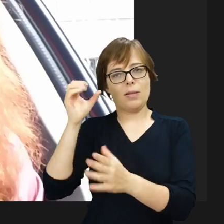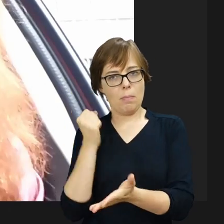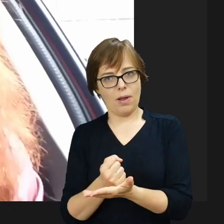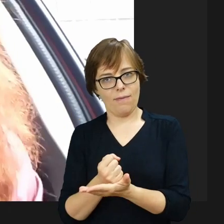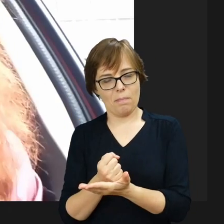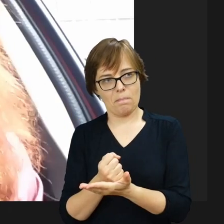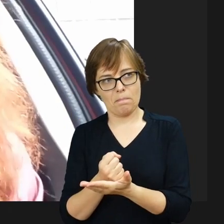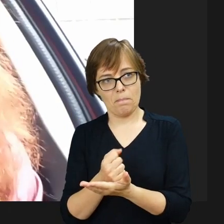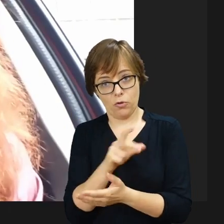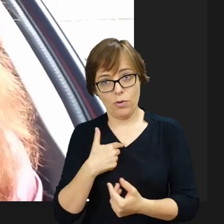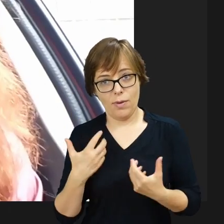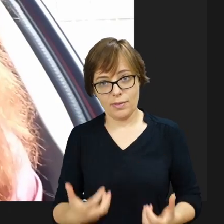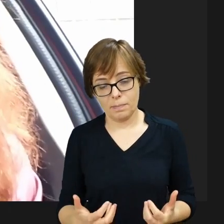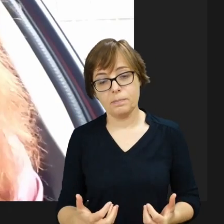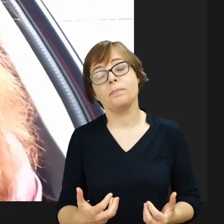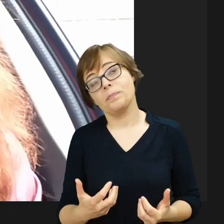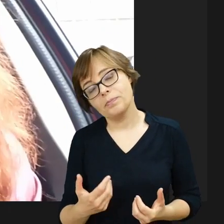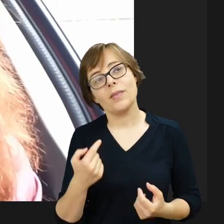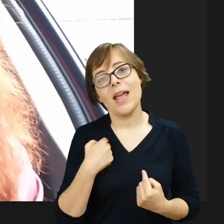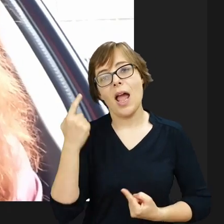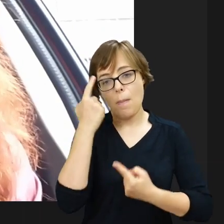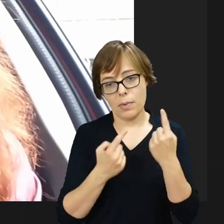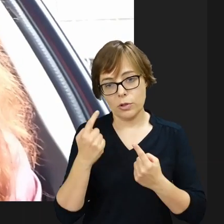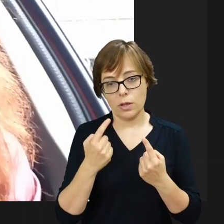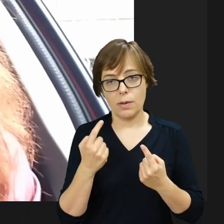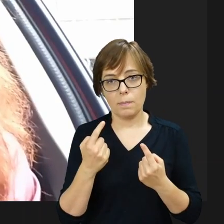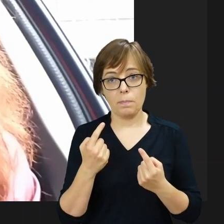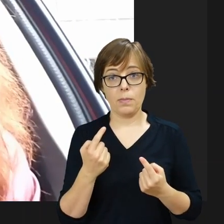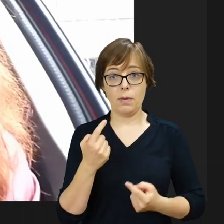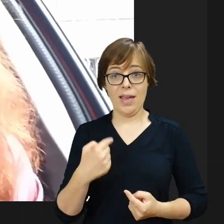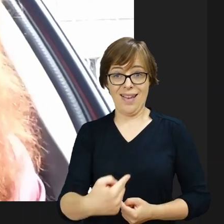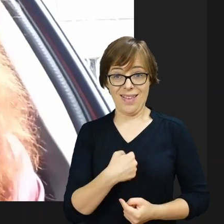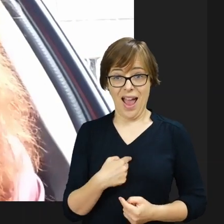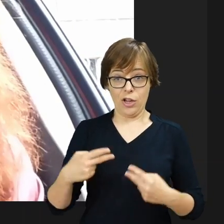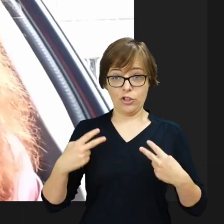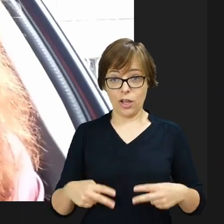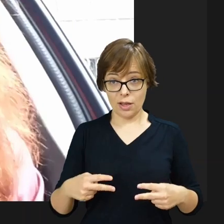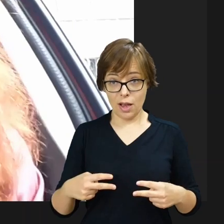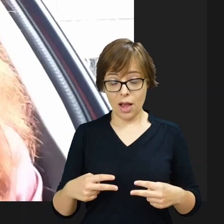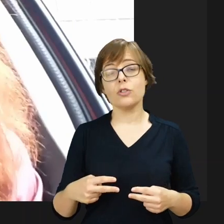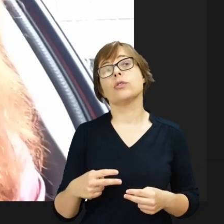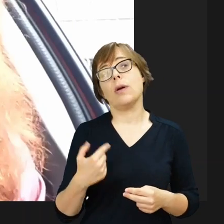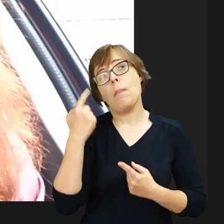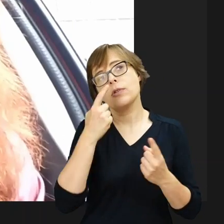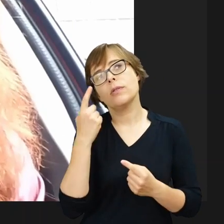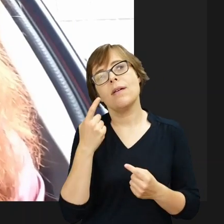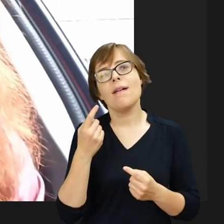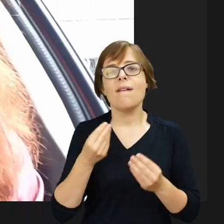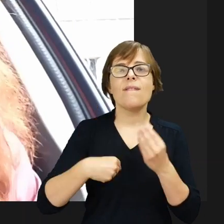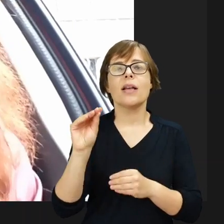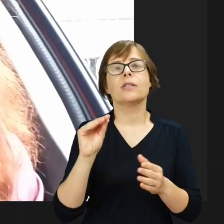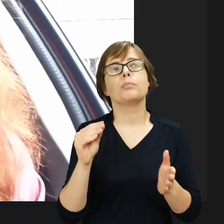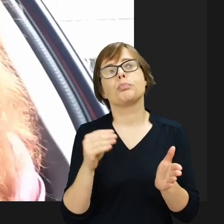bardziej użyteczne wydaje mi się, żebym miała jako dziennikarka do dyspozycji dwa narzędzia. Prawo